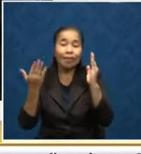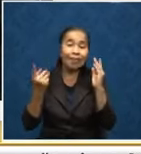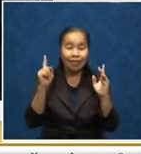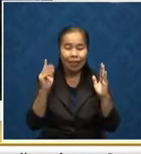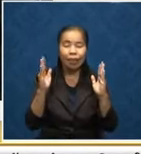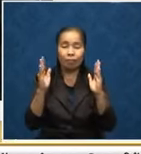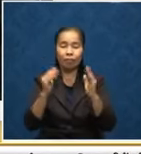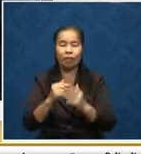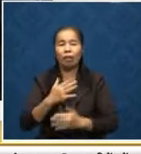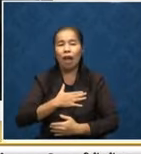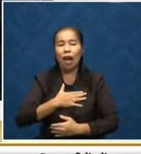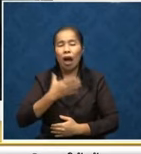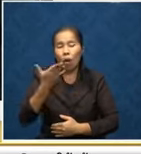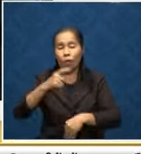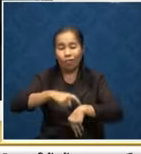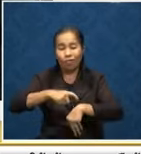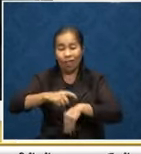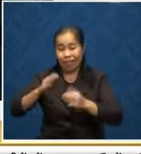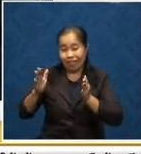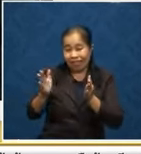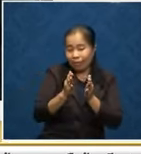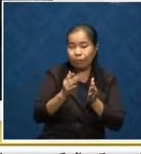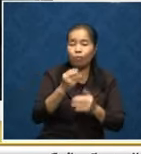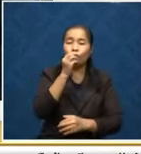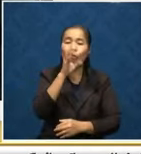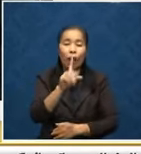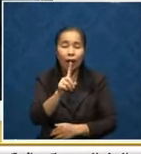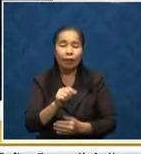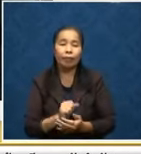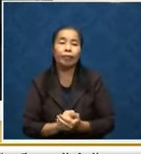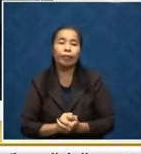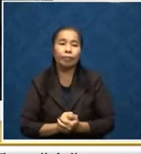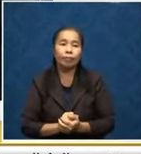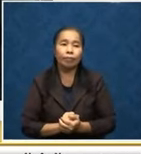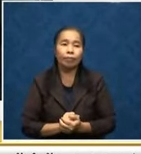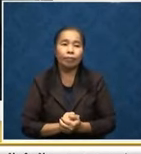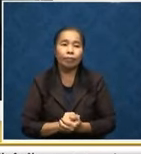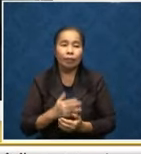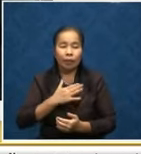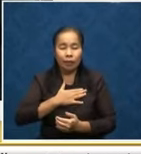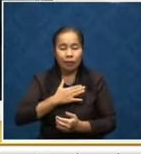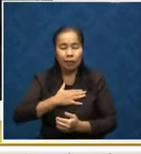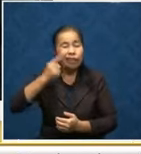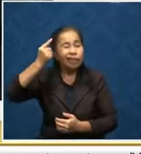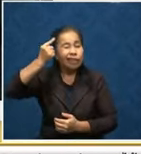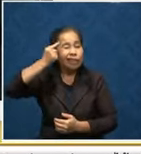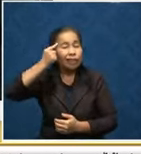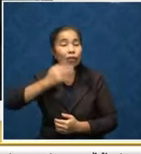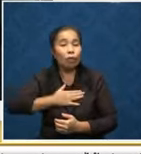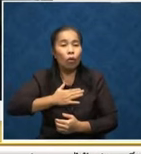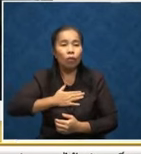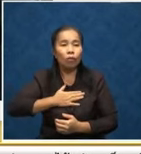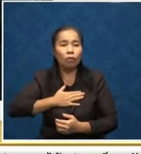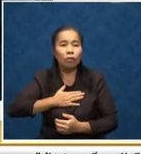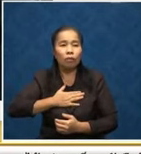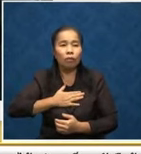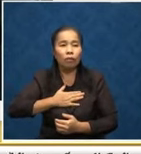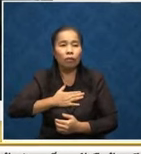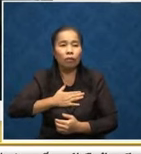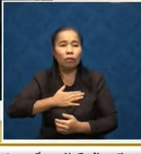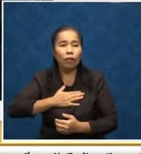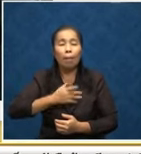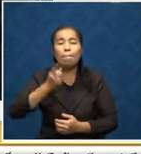มขอให้กระชับเวลาแล้วก็ขอให้ความเห็นสั้นๆอย่างนี้นะครับว่าผมเห็นสมควรที่จะใช้ตามประเพณีเ